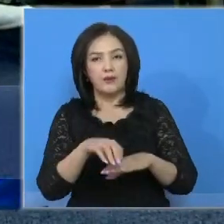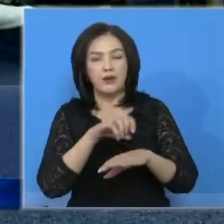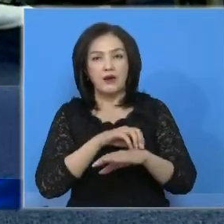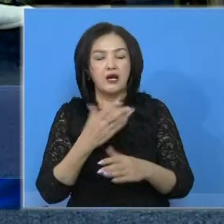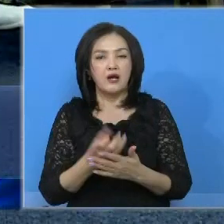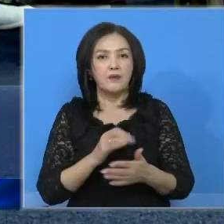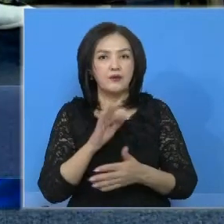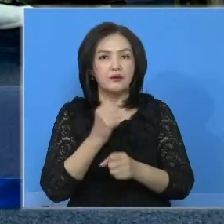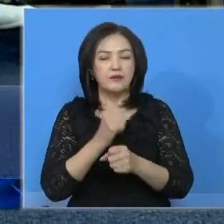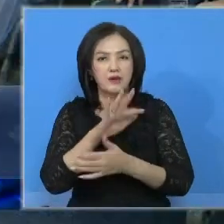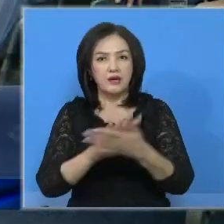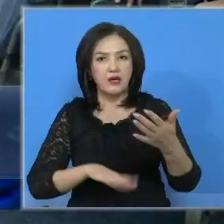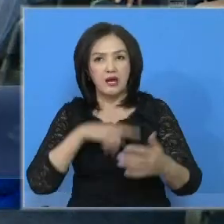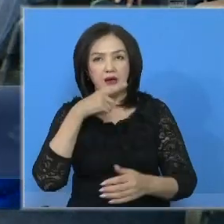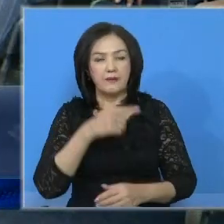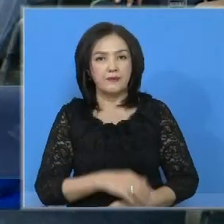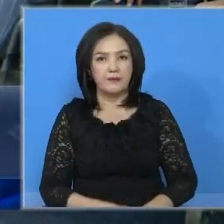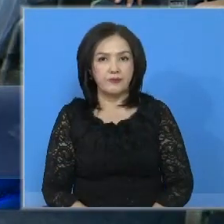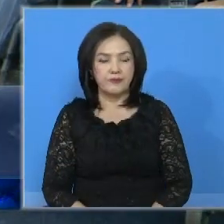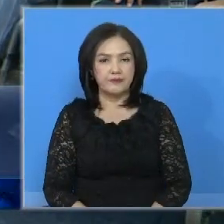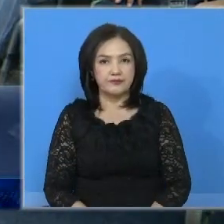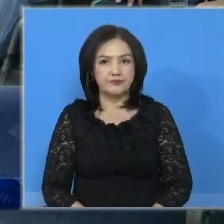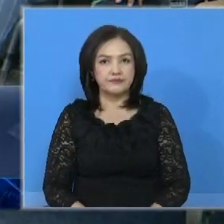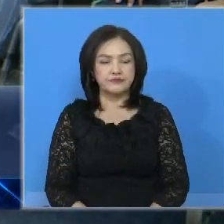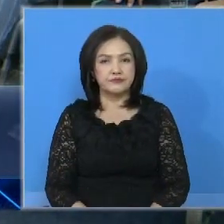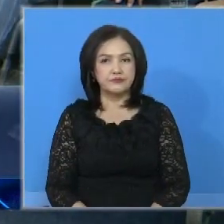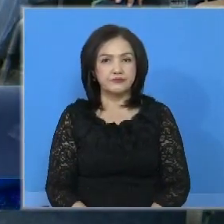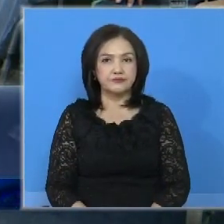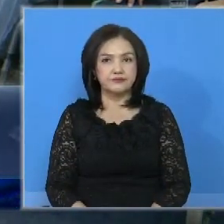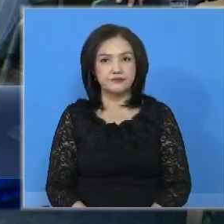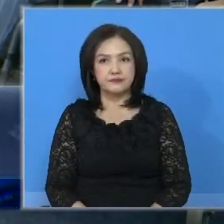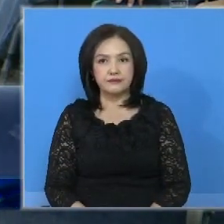бойынша жұмыс жалғасатынын жеткізді. Дархан Мектепбай, Азамат Сауханов, Ақтөбе телеарнасы.